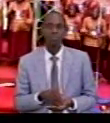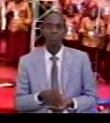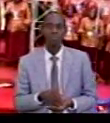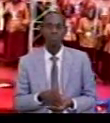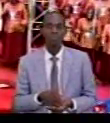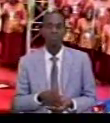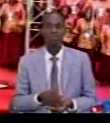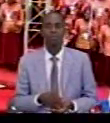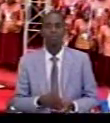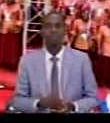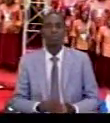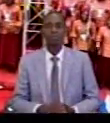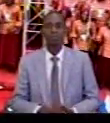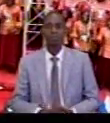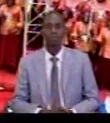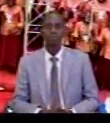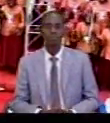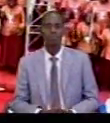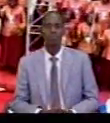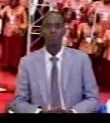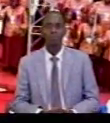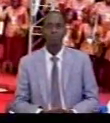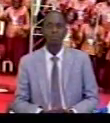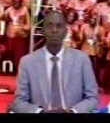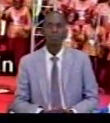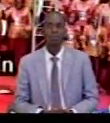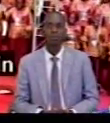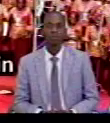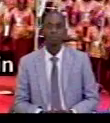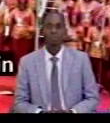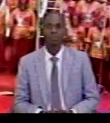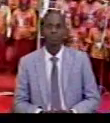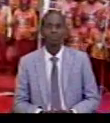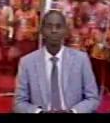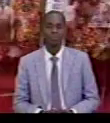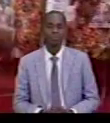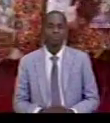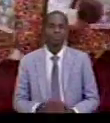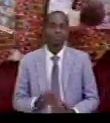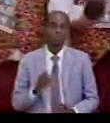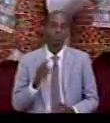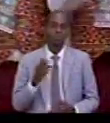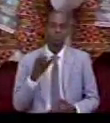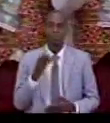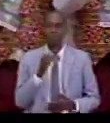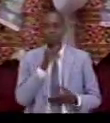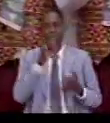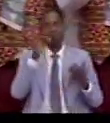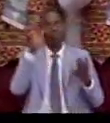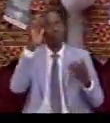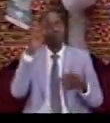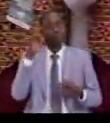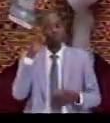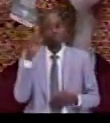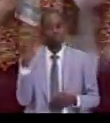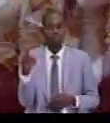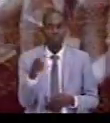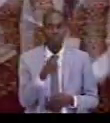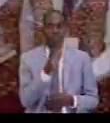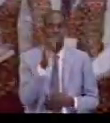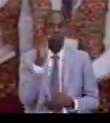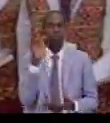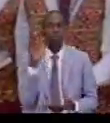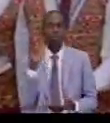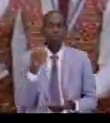Jésus t'aidera, il te relèvera. Il y a de l'espoir pour